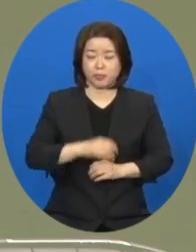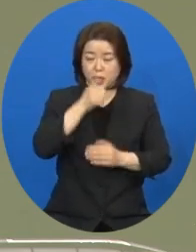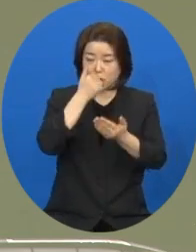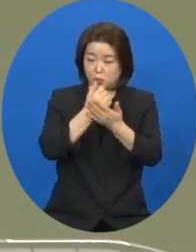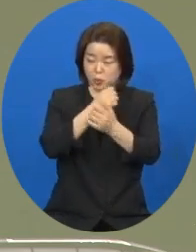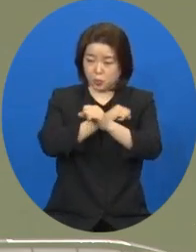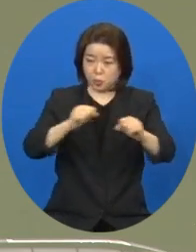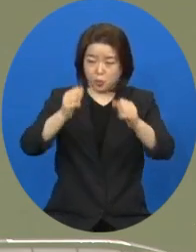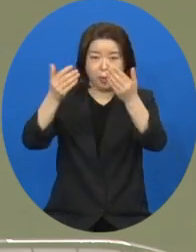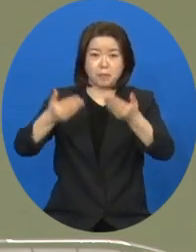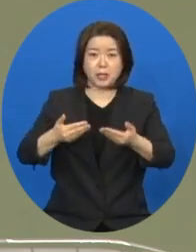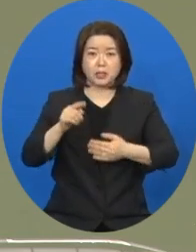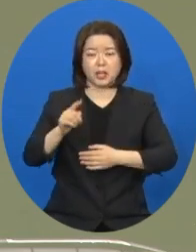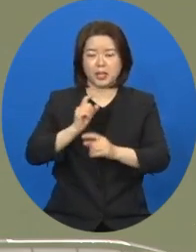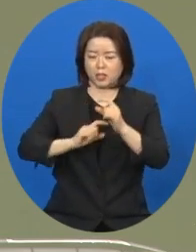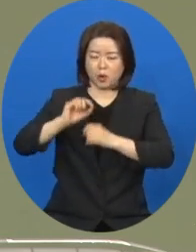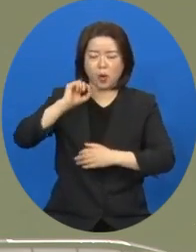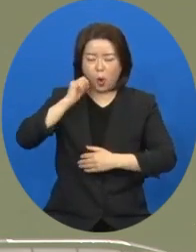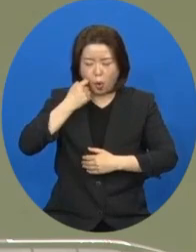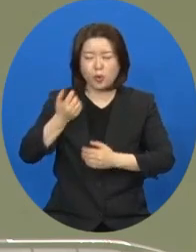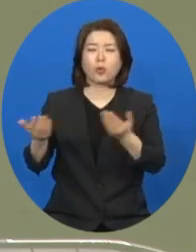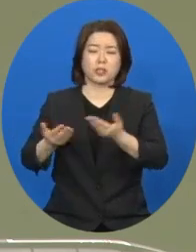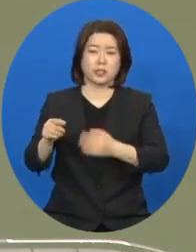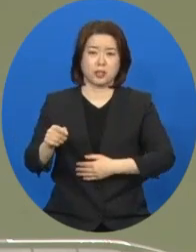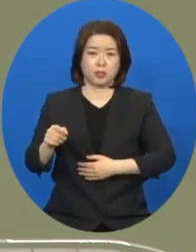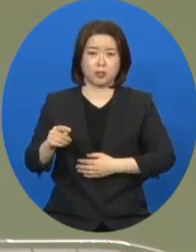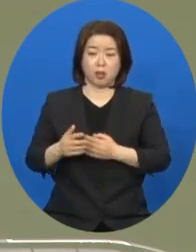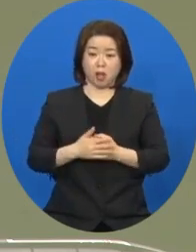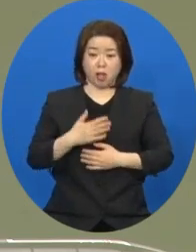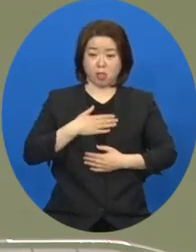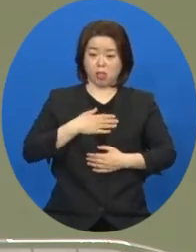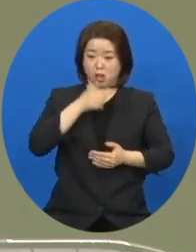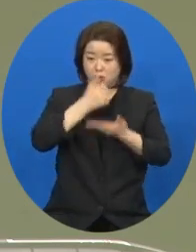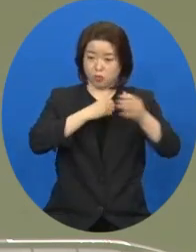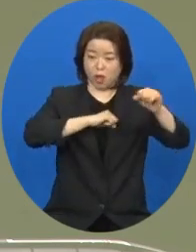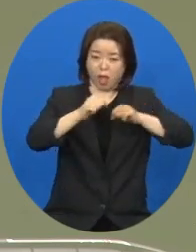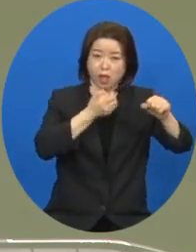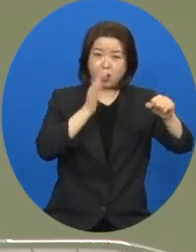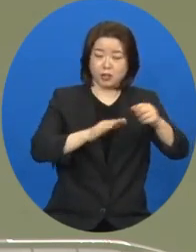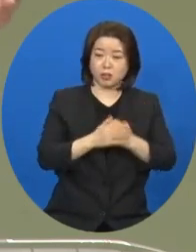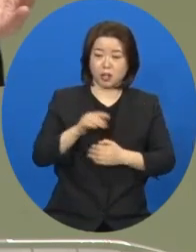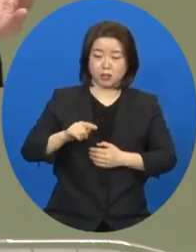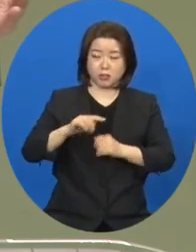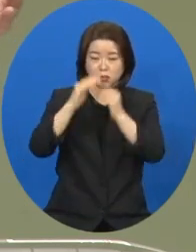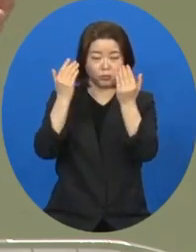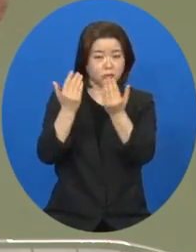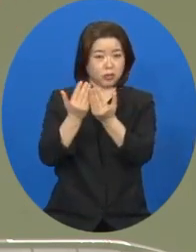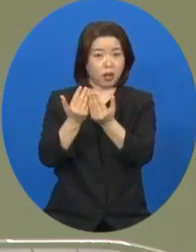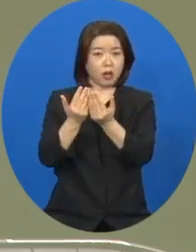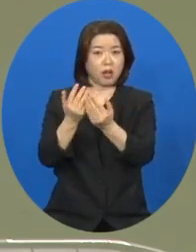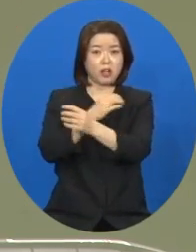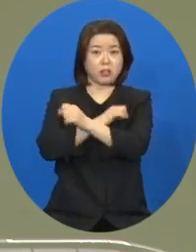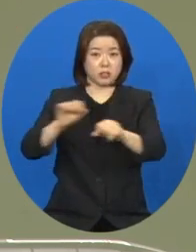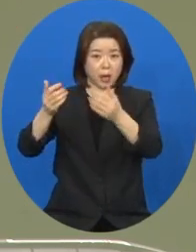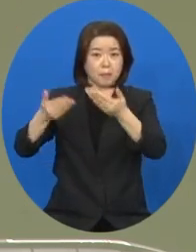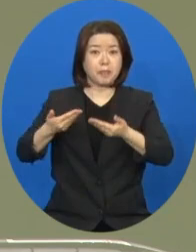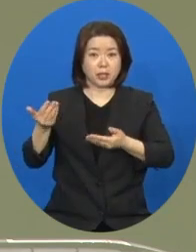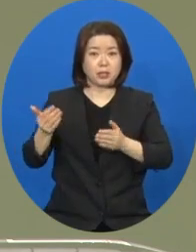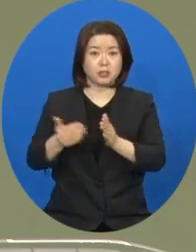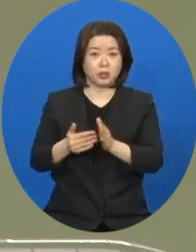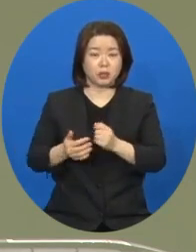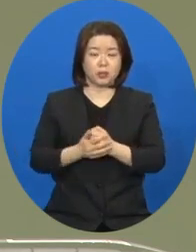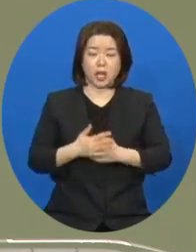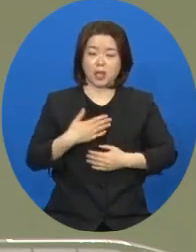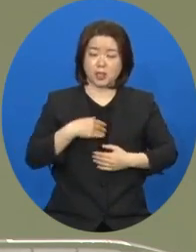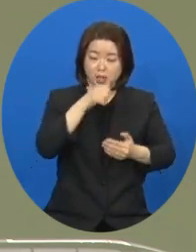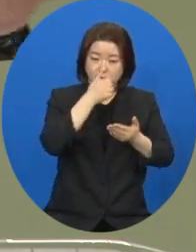속죄함을 받는 게 훨씬 어려운 일이에요. 죄를 내가 지었는데 그 죄를 다 사함 받았어요. 내가 죄를 지었는데